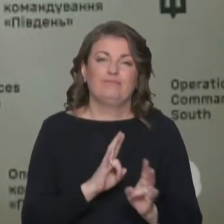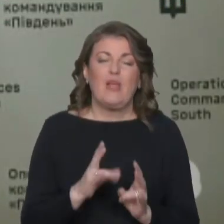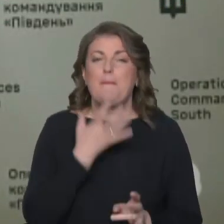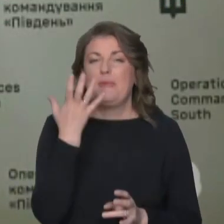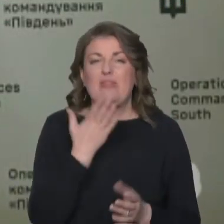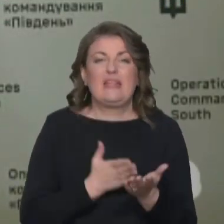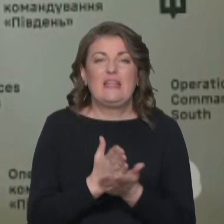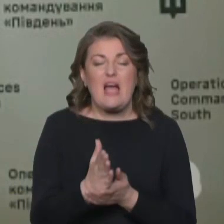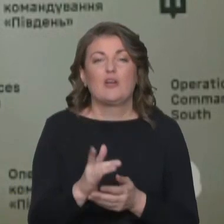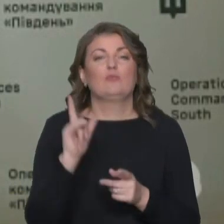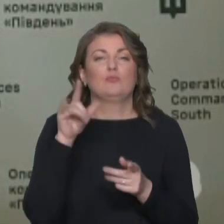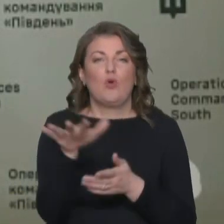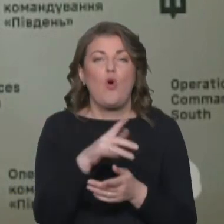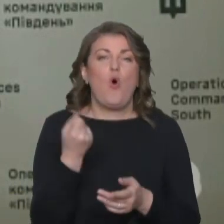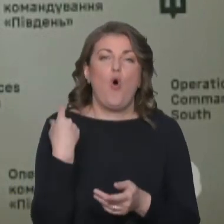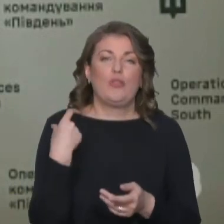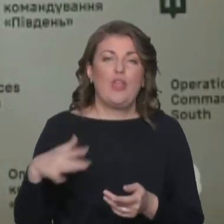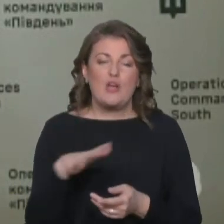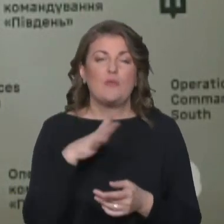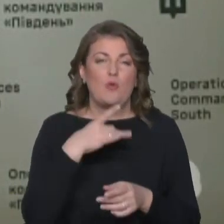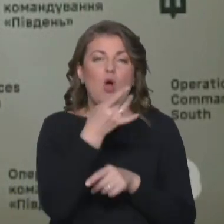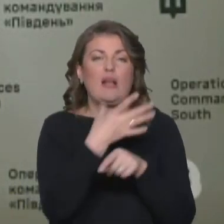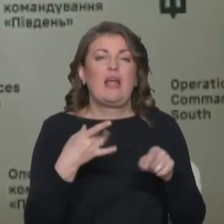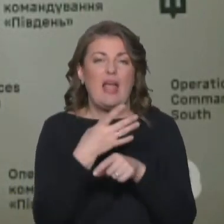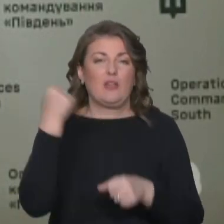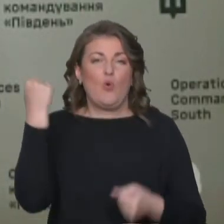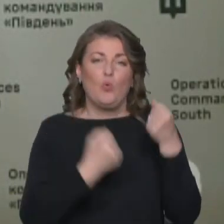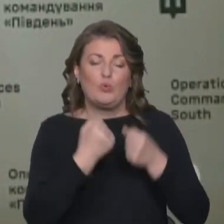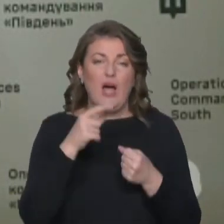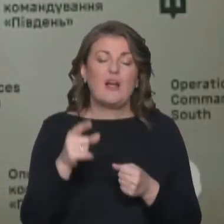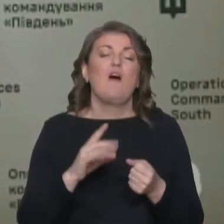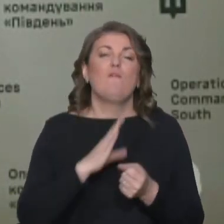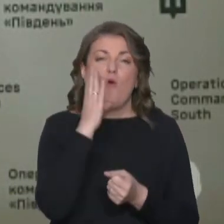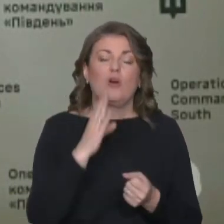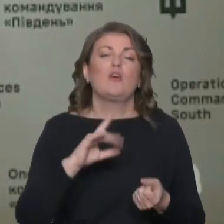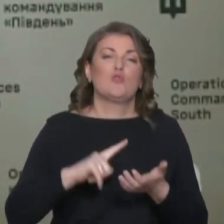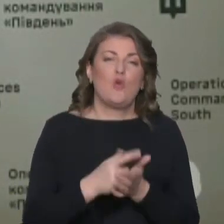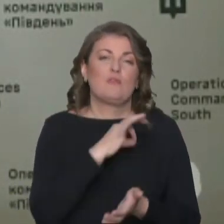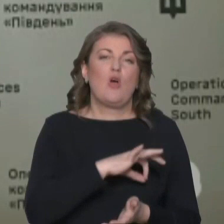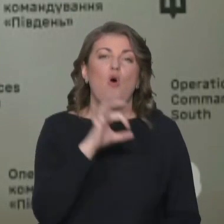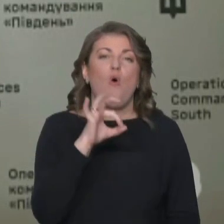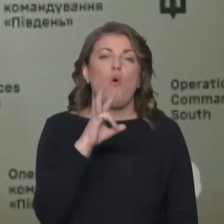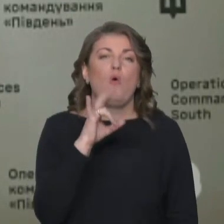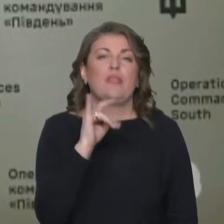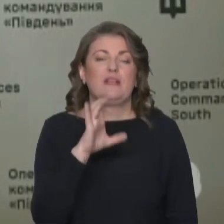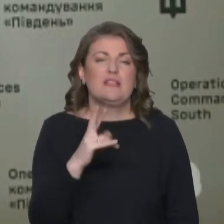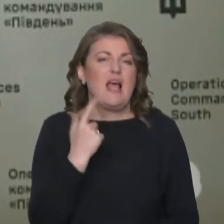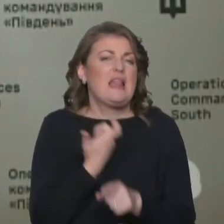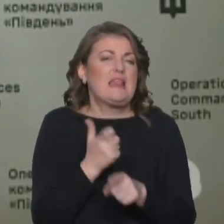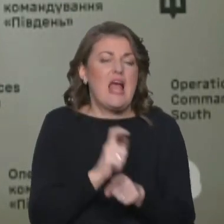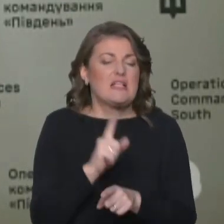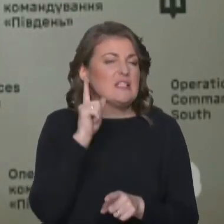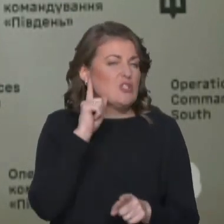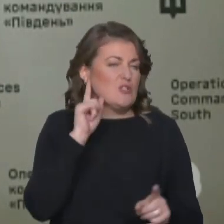Зокрема, Одещина зазнала ракетного удару, ворог знов застосовував «Онікси». Це надзвукові